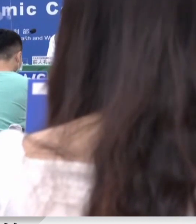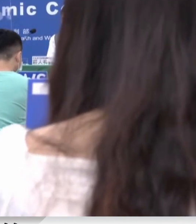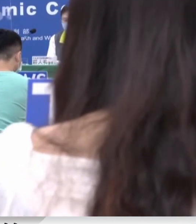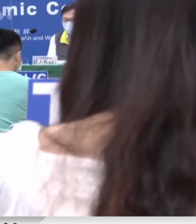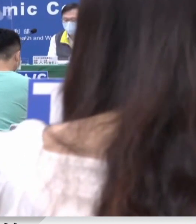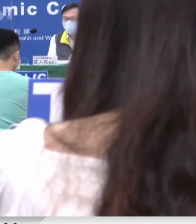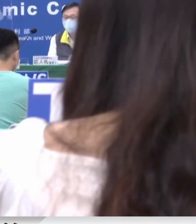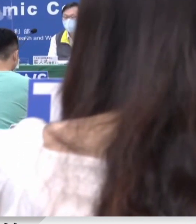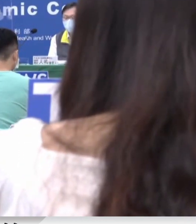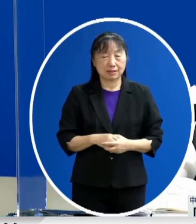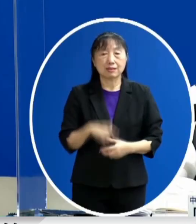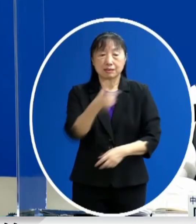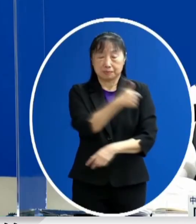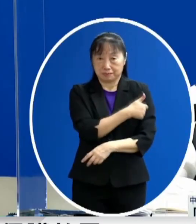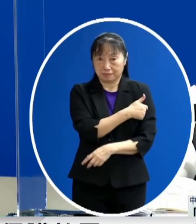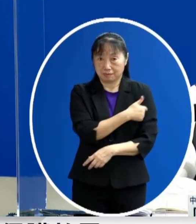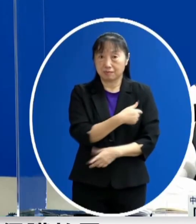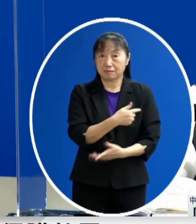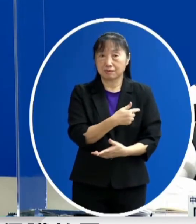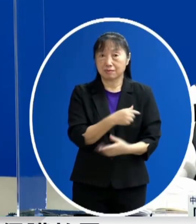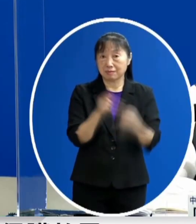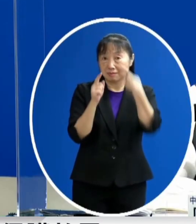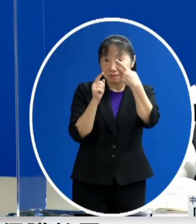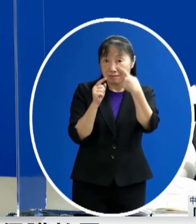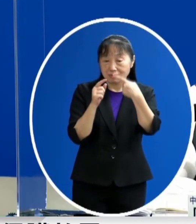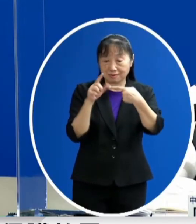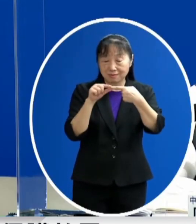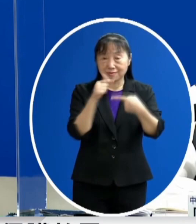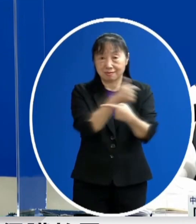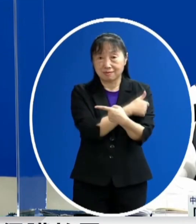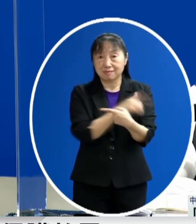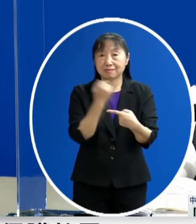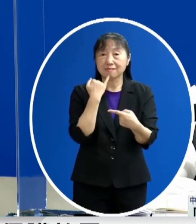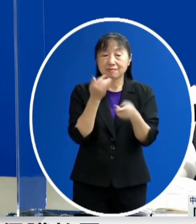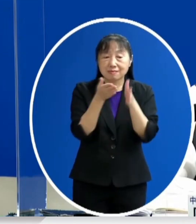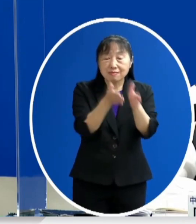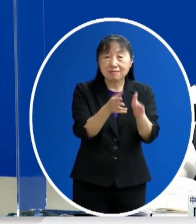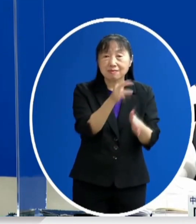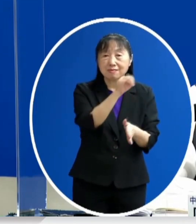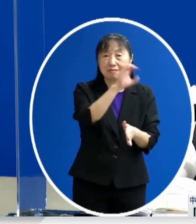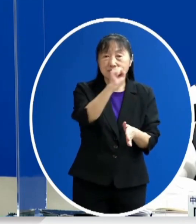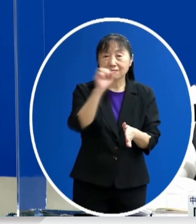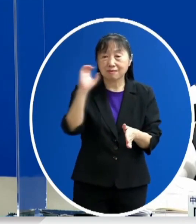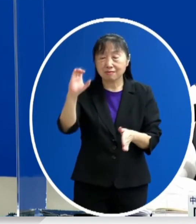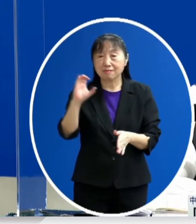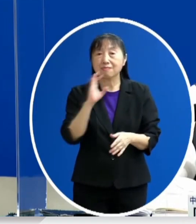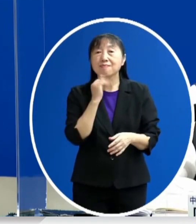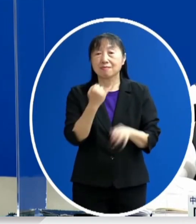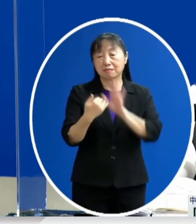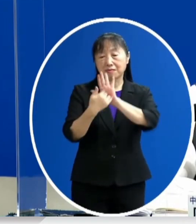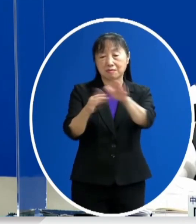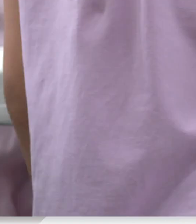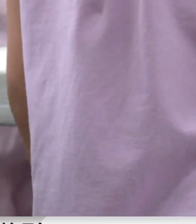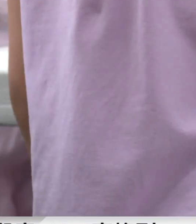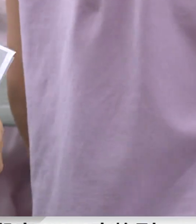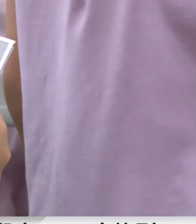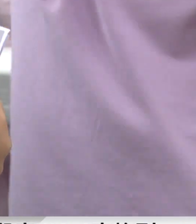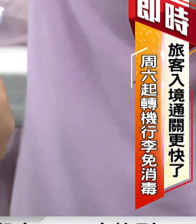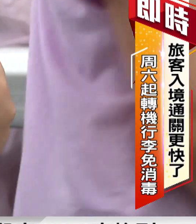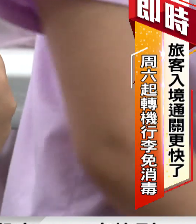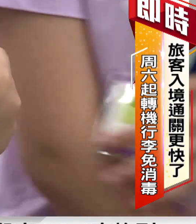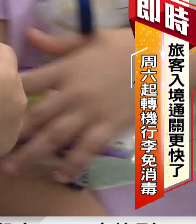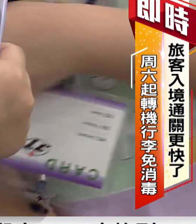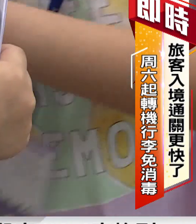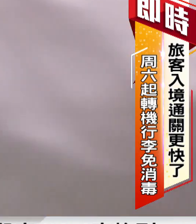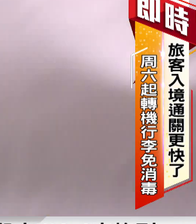有接种过疫苗，打1剂疫苗，至少1剂疫苗，对于这个密石溪的保护效果就会有90%以上。 罗义军强调，儿童面